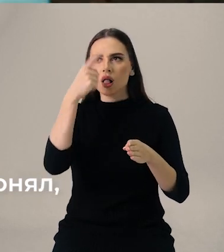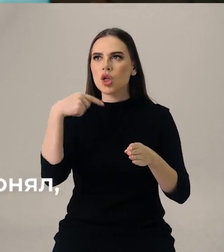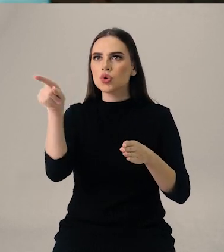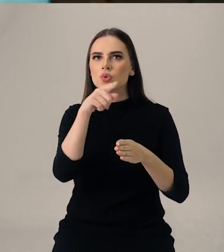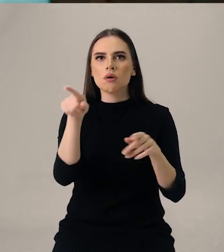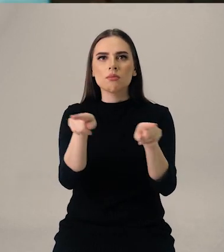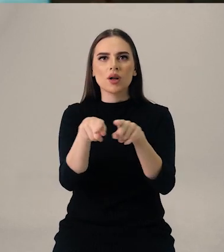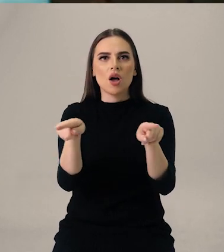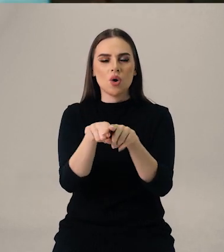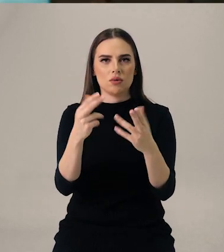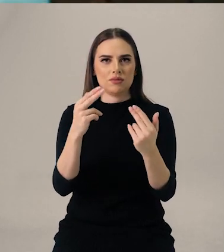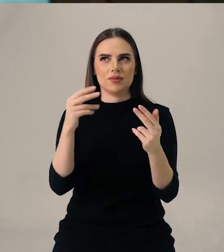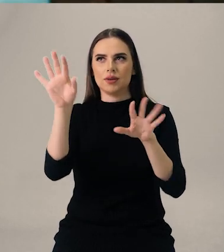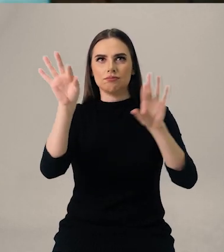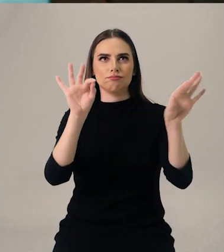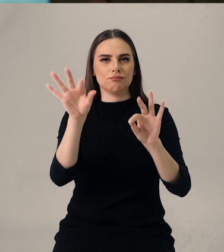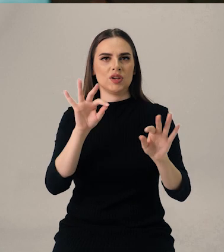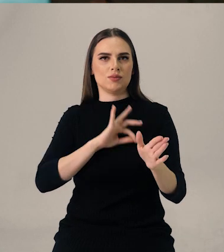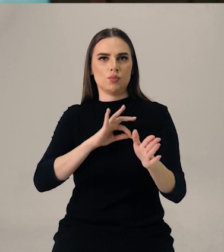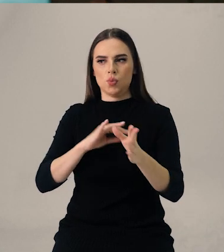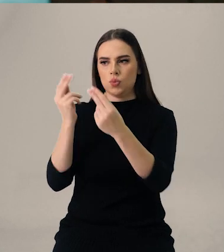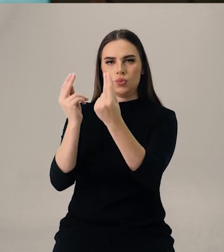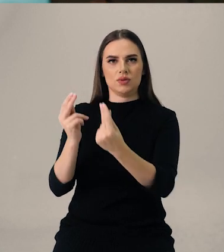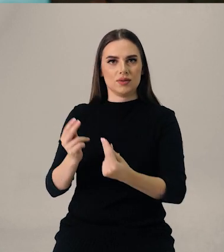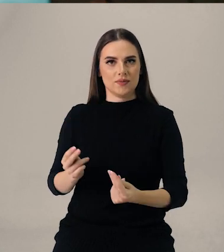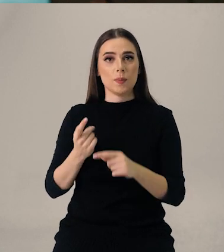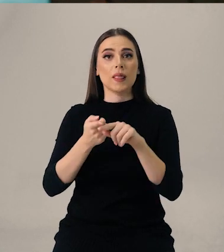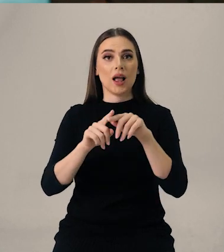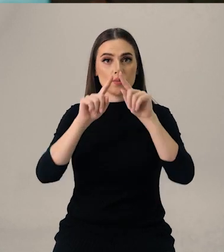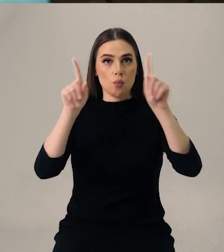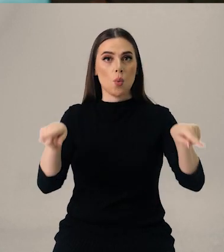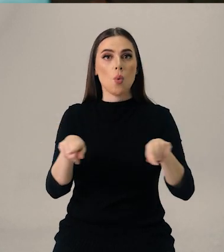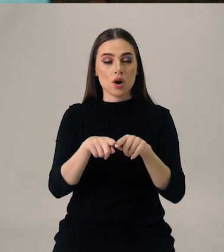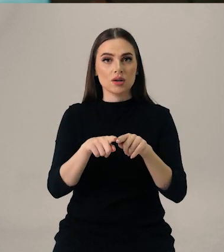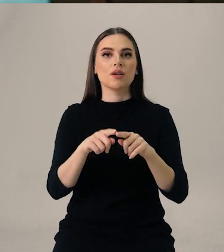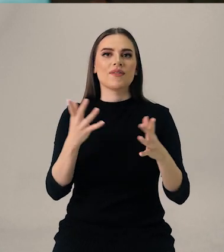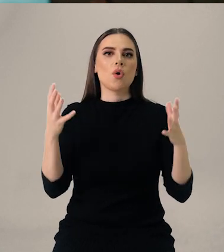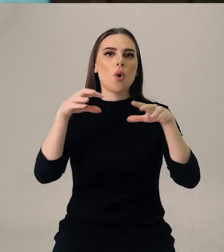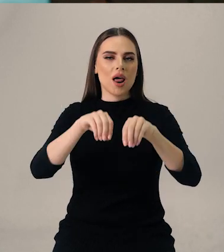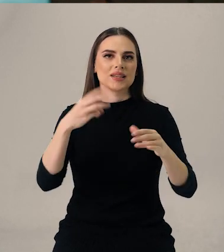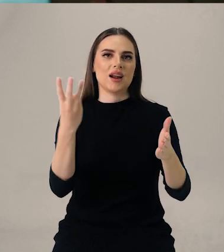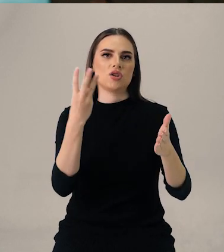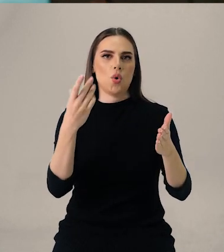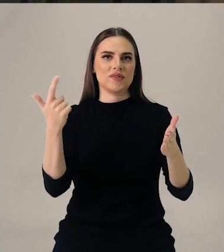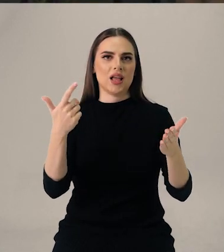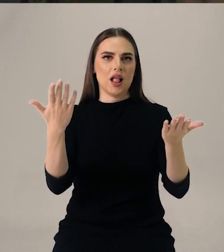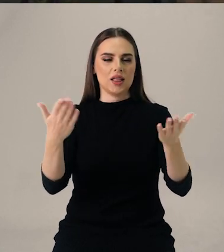героям полотна, поэтому использовал их в своей новой работе. Кстати, эти портреты сейчас находятся в коллекции Третьяковской